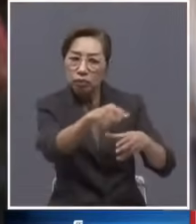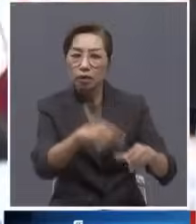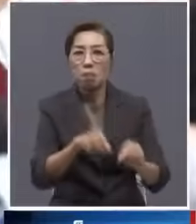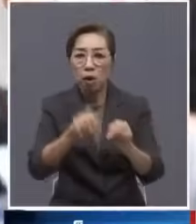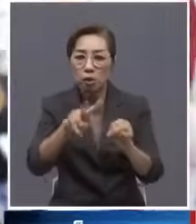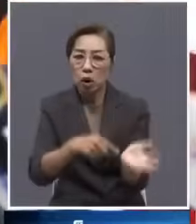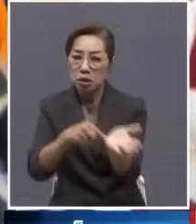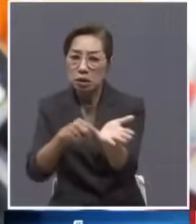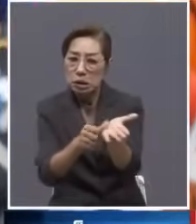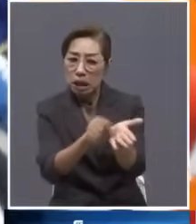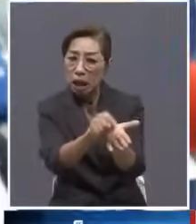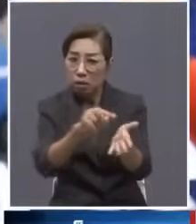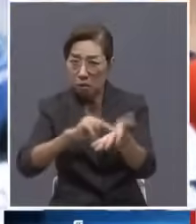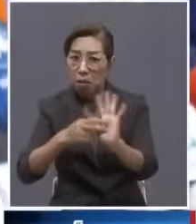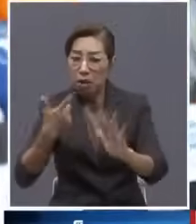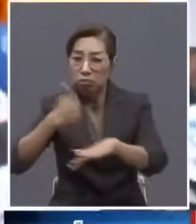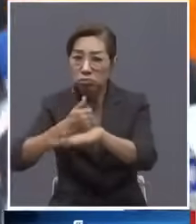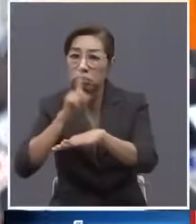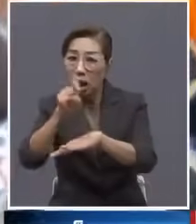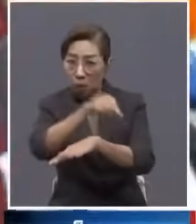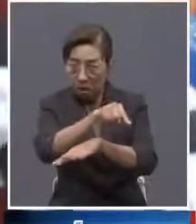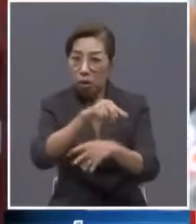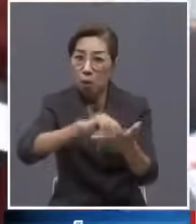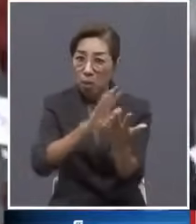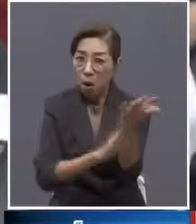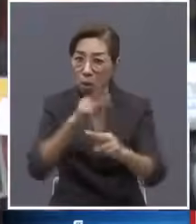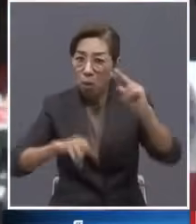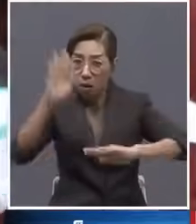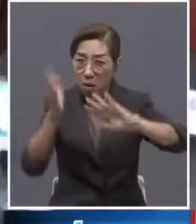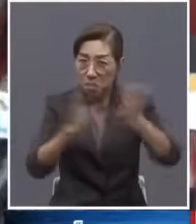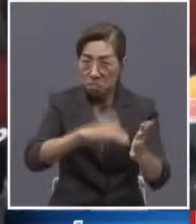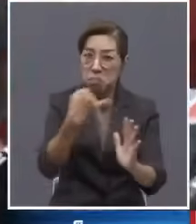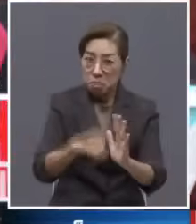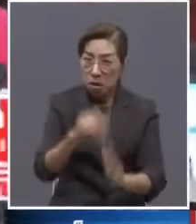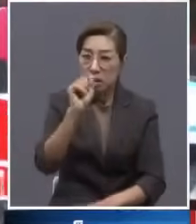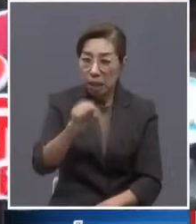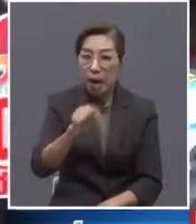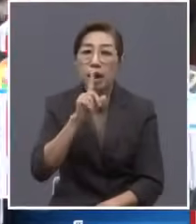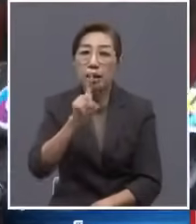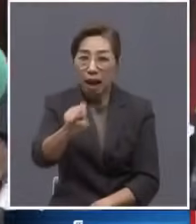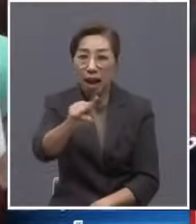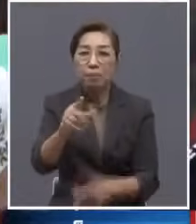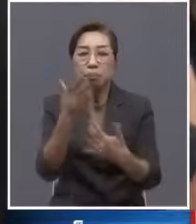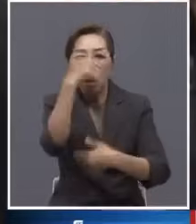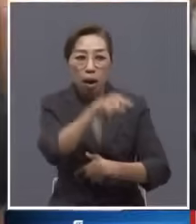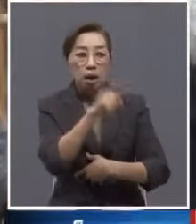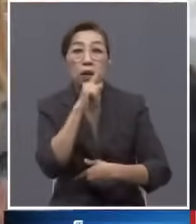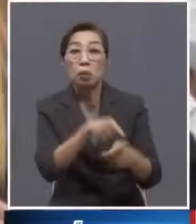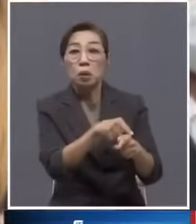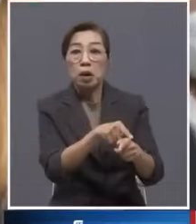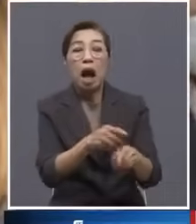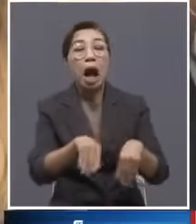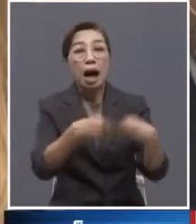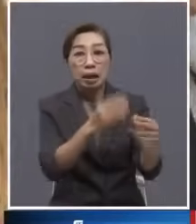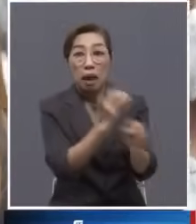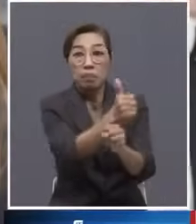ว่าการกระทำแบบเนี้ยนะฮะเดี๋ยวมันจะเป็นช่องให้บางฝ่ายใช้โอกาสนี้ในการกัดเซาะบ่อนทำลายสถาบันพระมหากษัตริย์เลยต้องการจะ